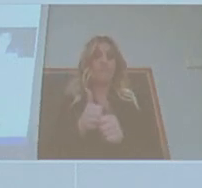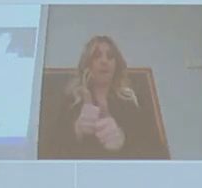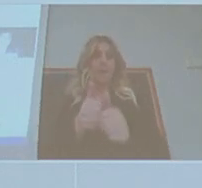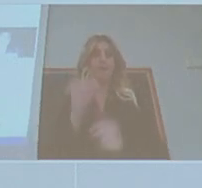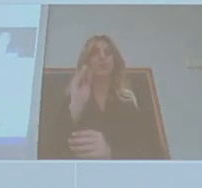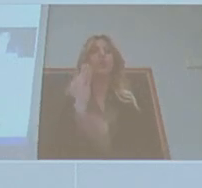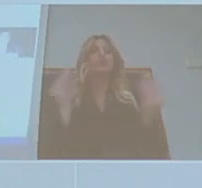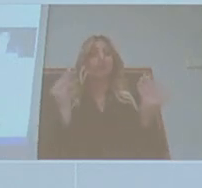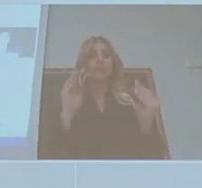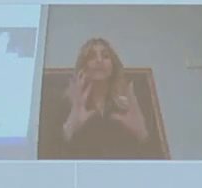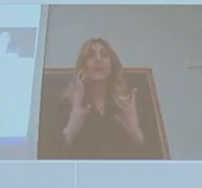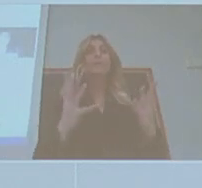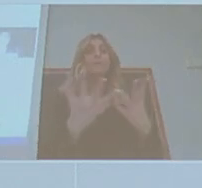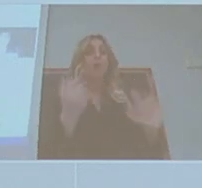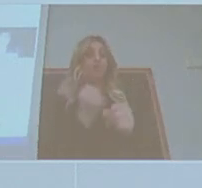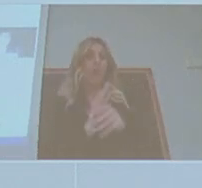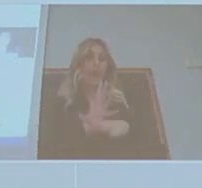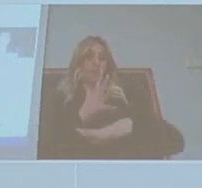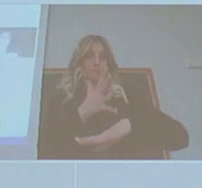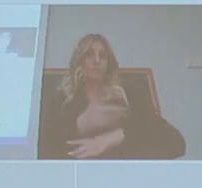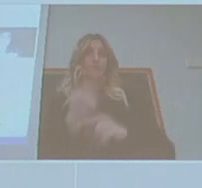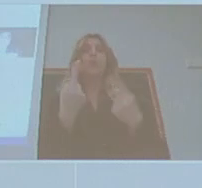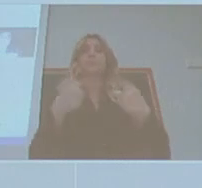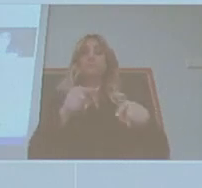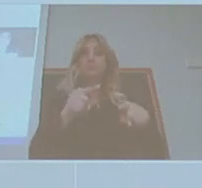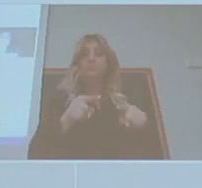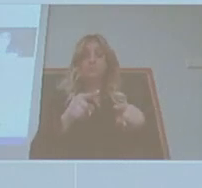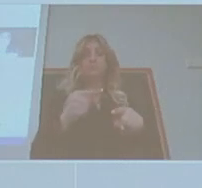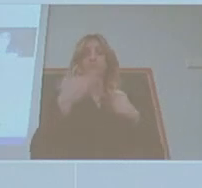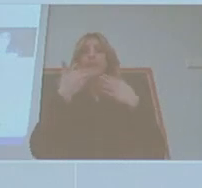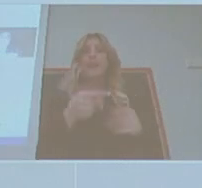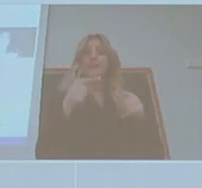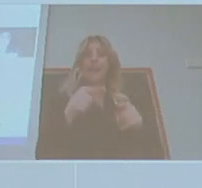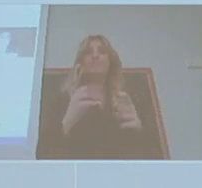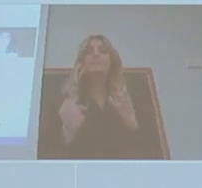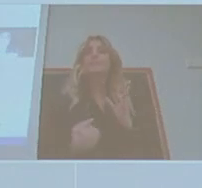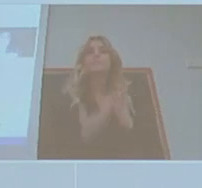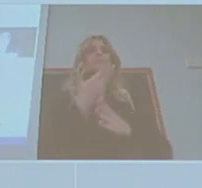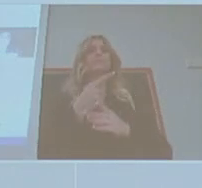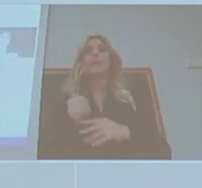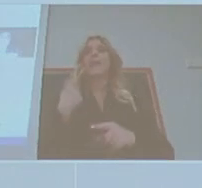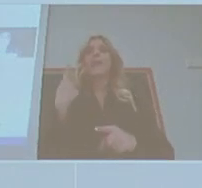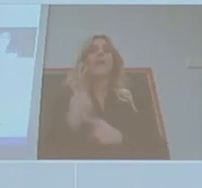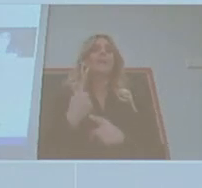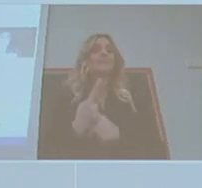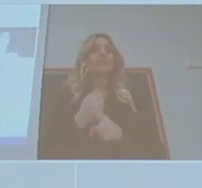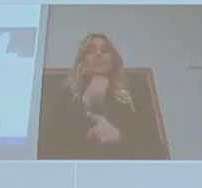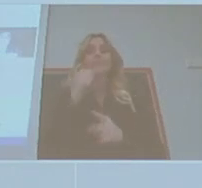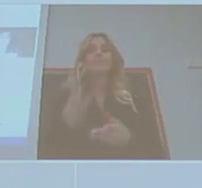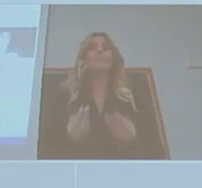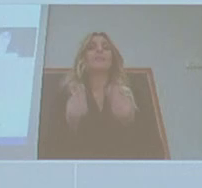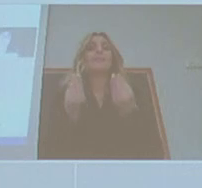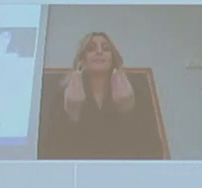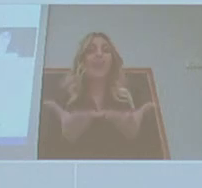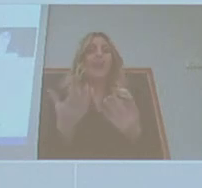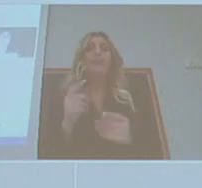del lavoro. Ed è proprio così che è nata questa esigenza, per dare proprio